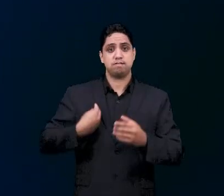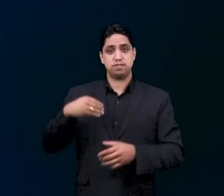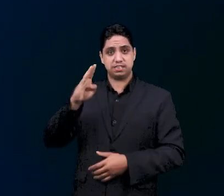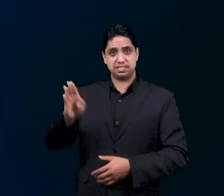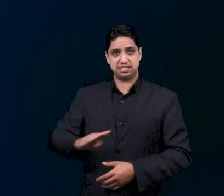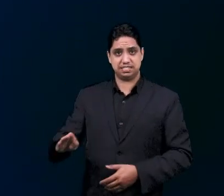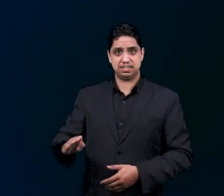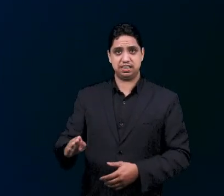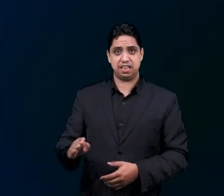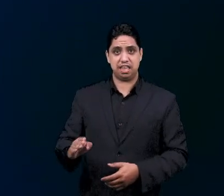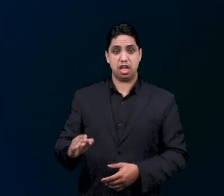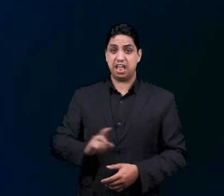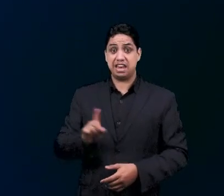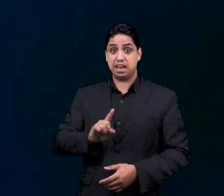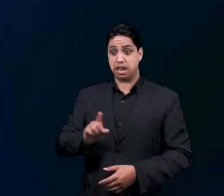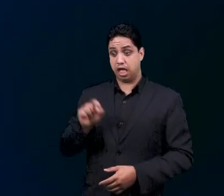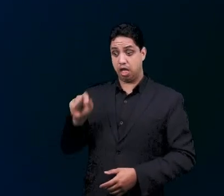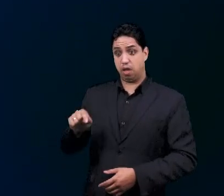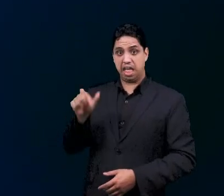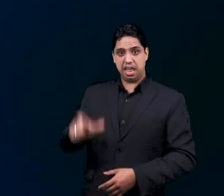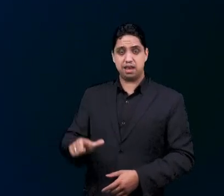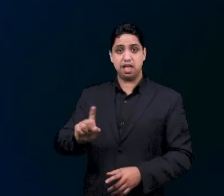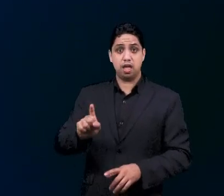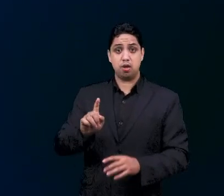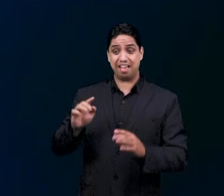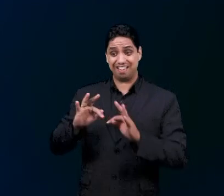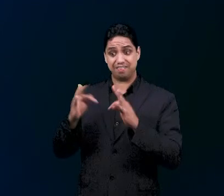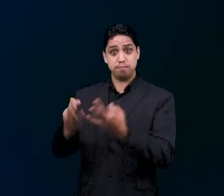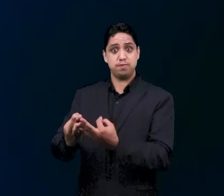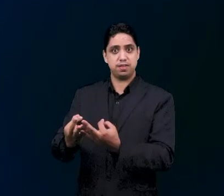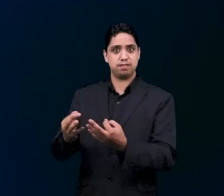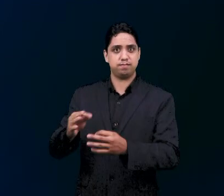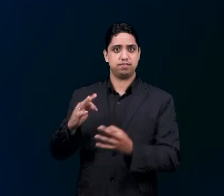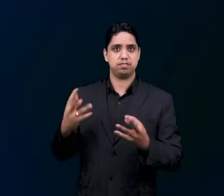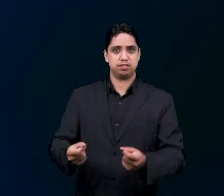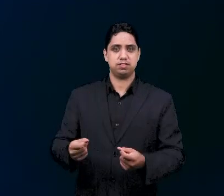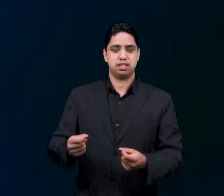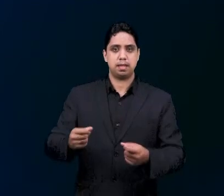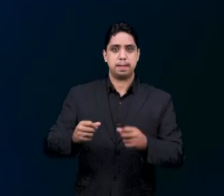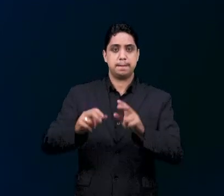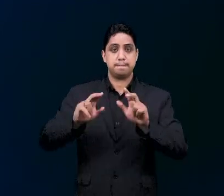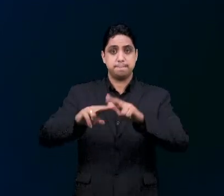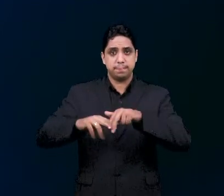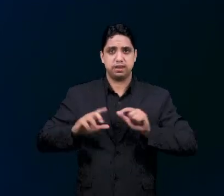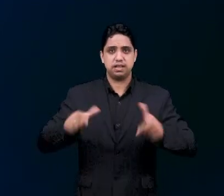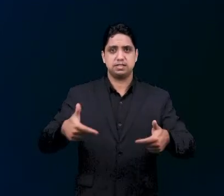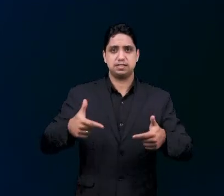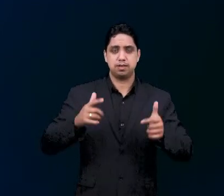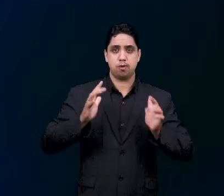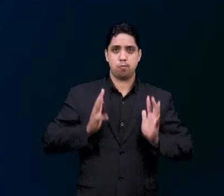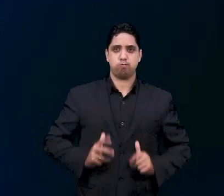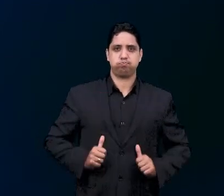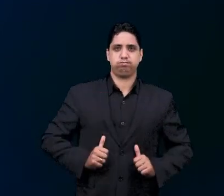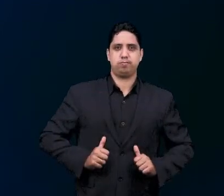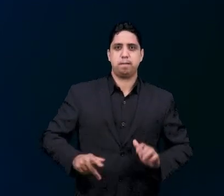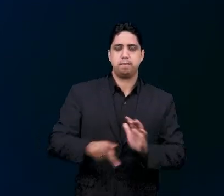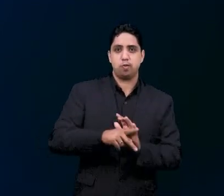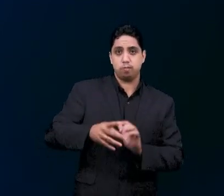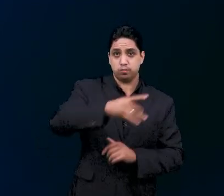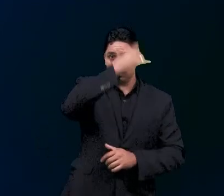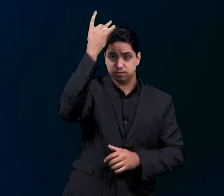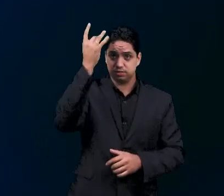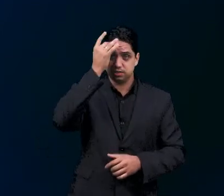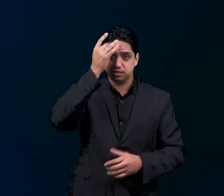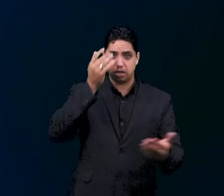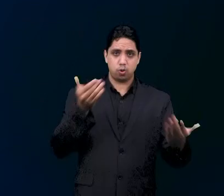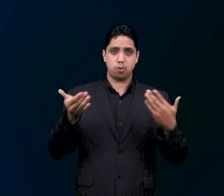cette maison et non à cet individu, par l'action purifiante et nourrissante du